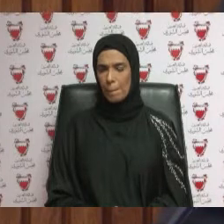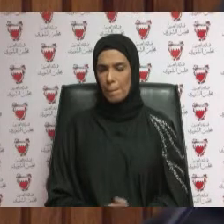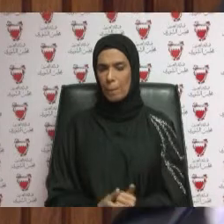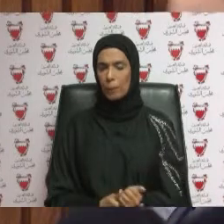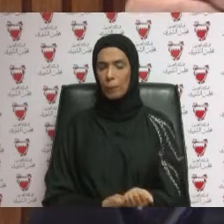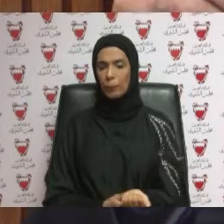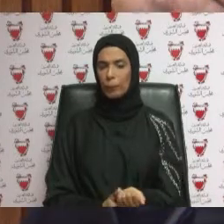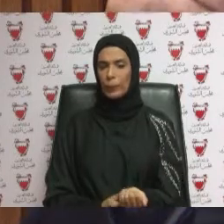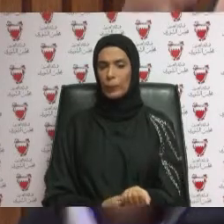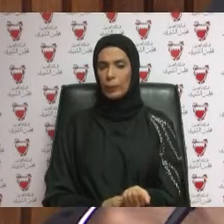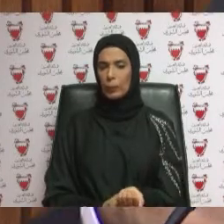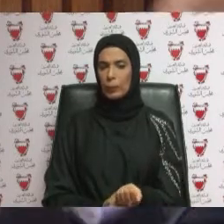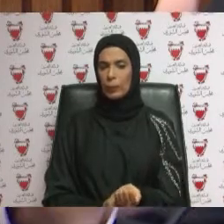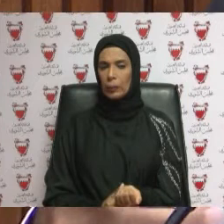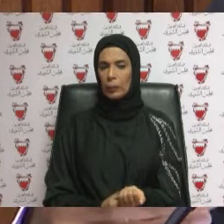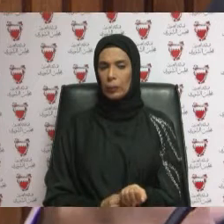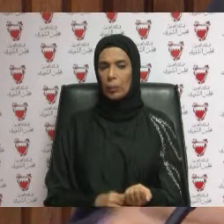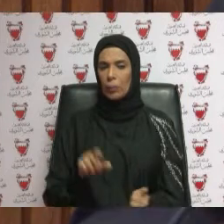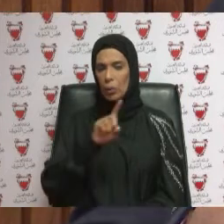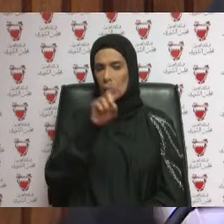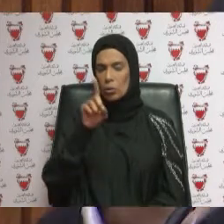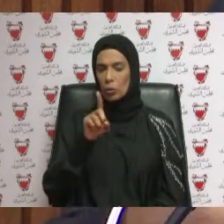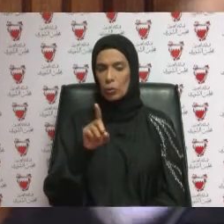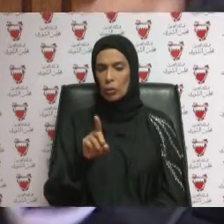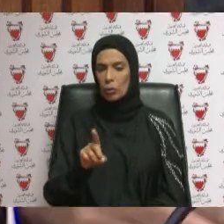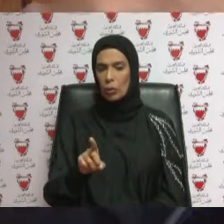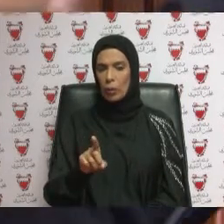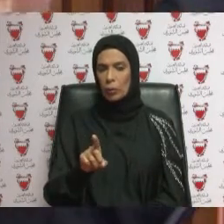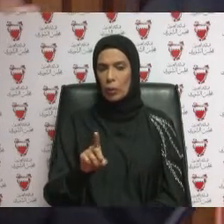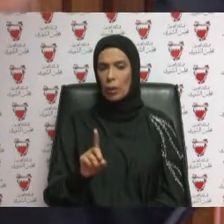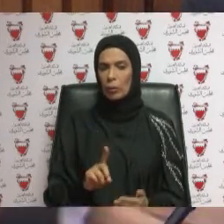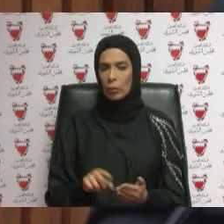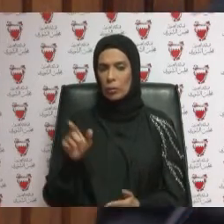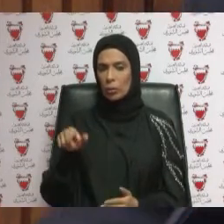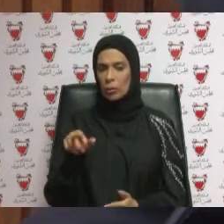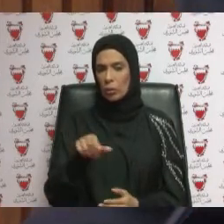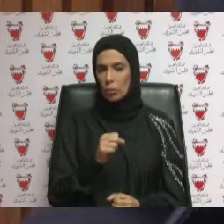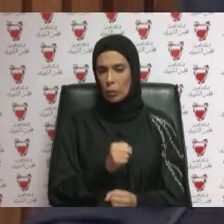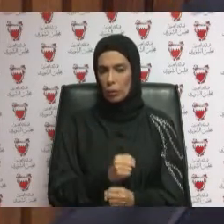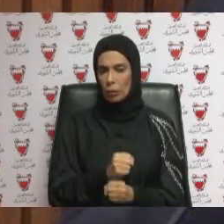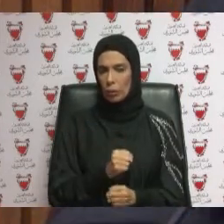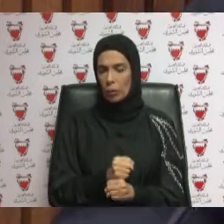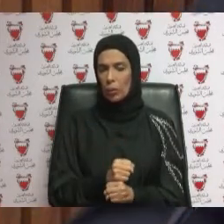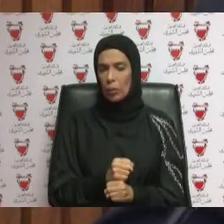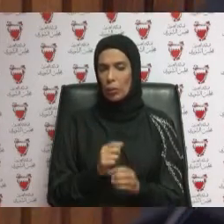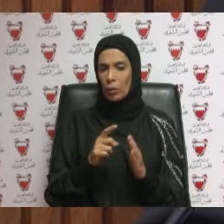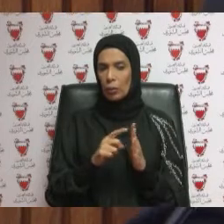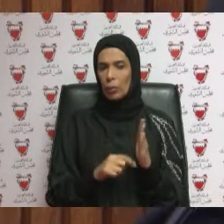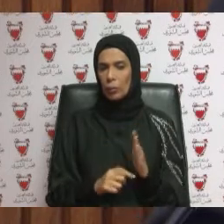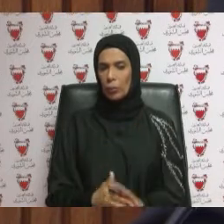مدى قدرة الجهات المعنية بمراقبة التزام العمال بتنفيذ القانون. أحمد هاي سؤالك؟